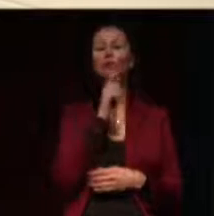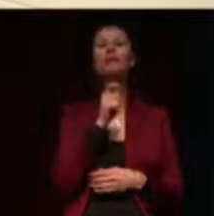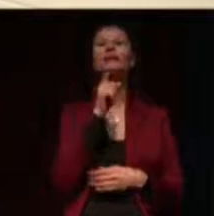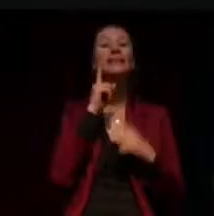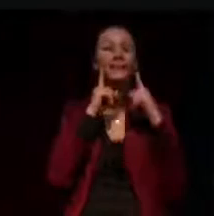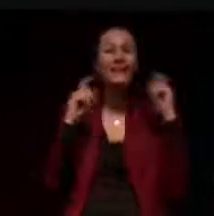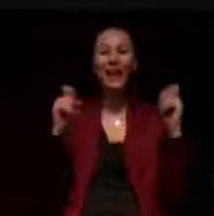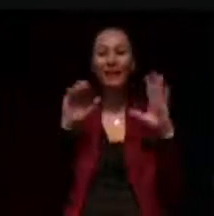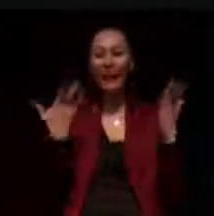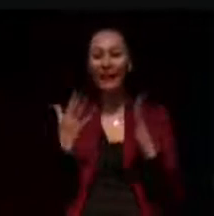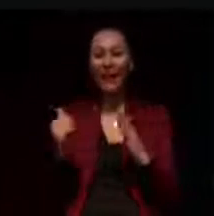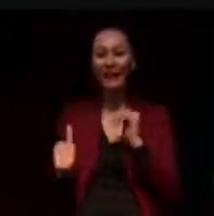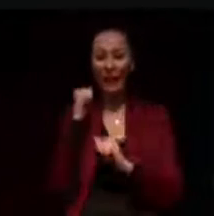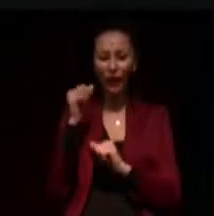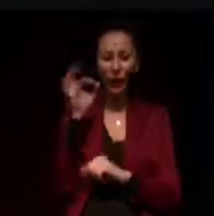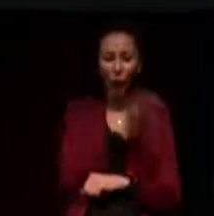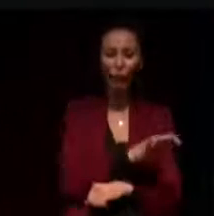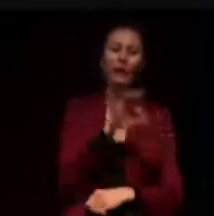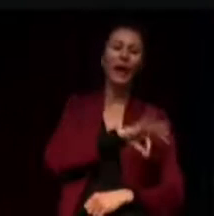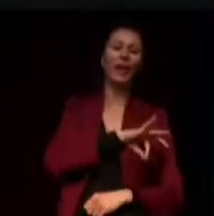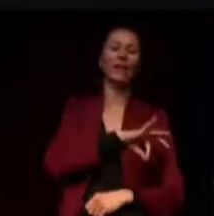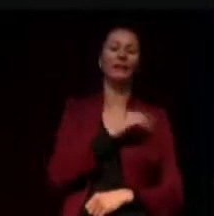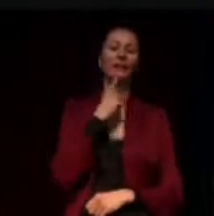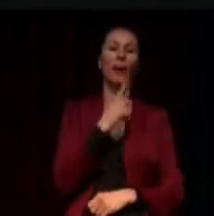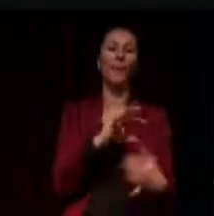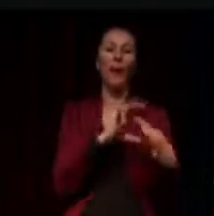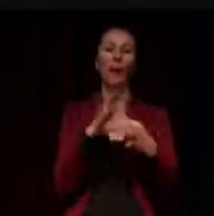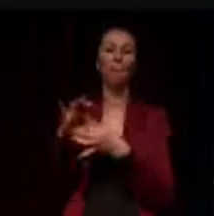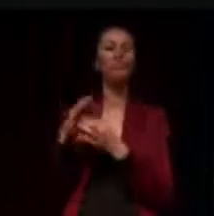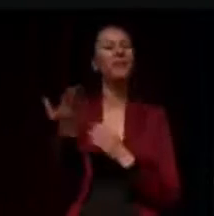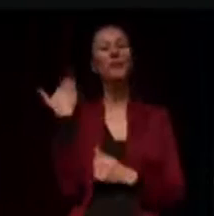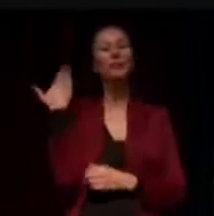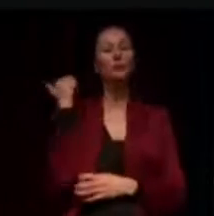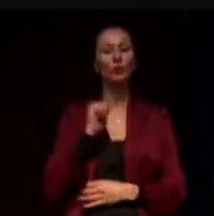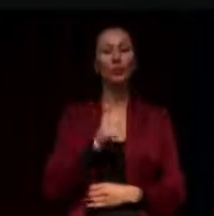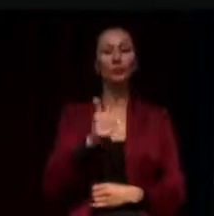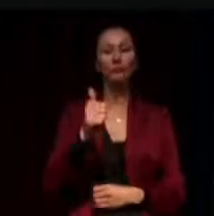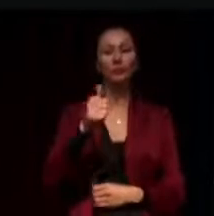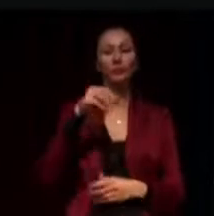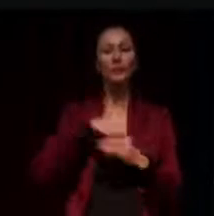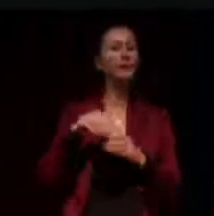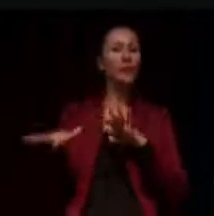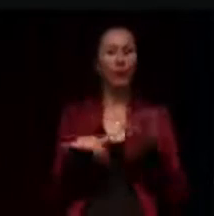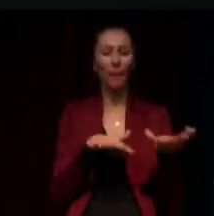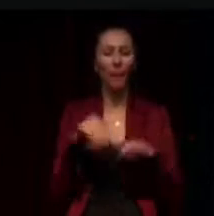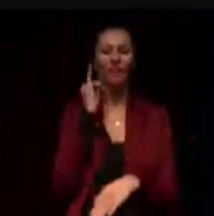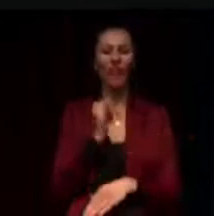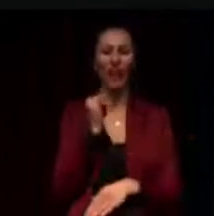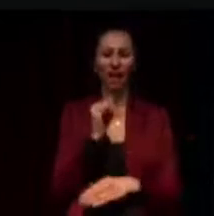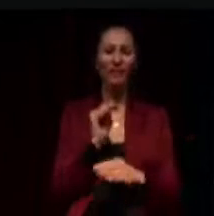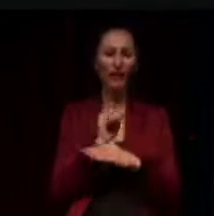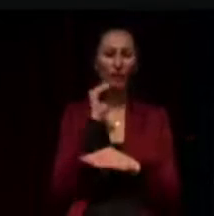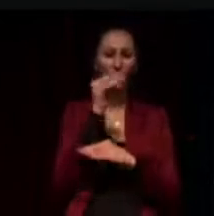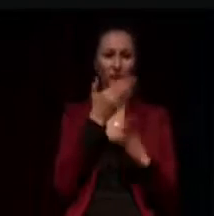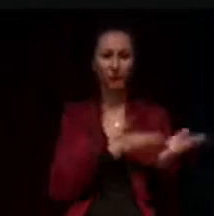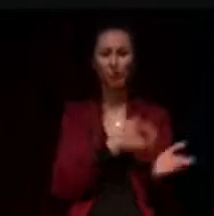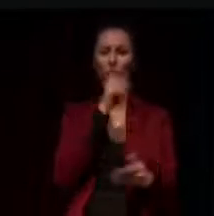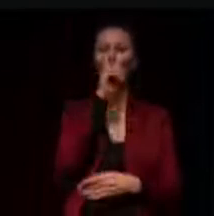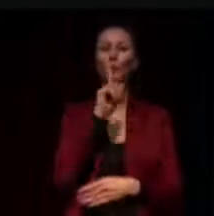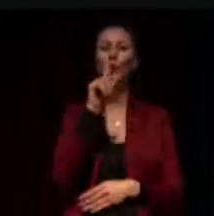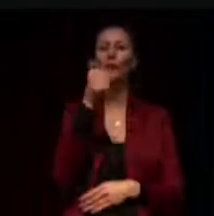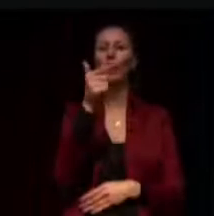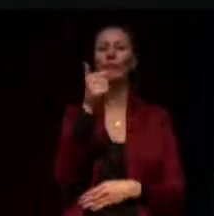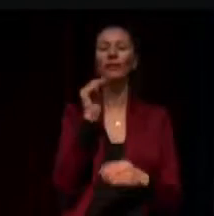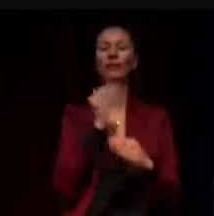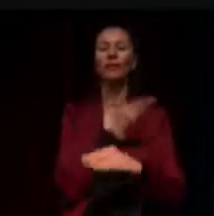Zararın neresinden dönülürse kârdır. Geçtiğimiz günlerde büyük bir deprem felaketi yaşandı.